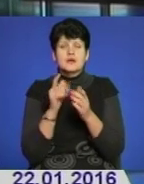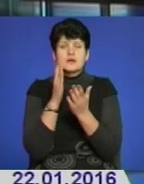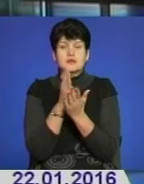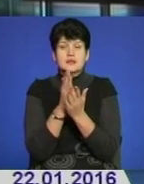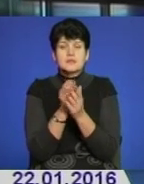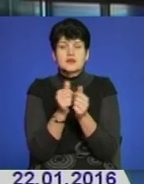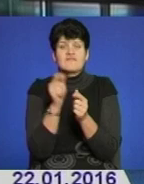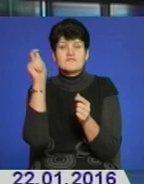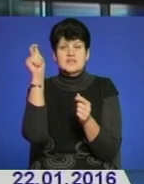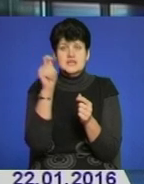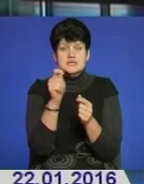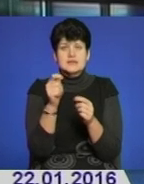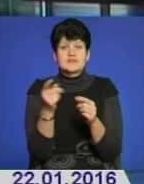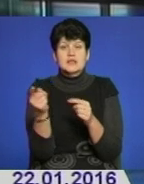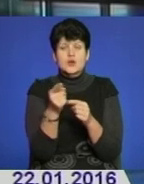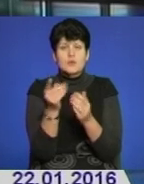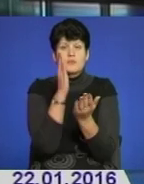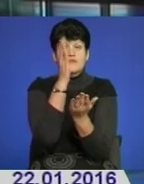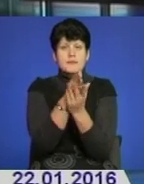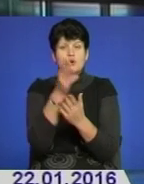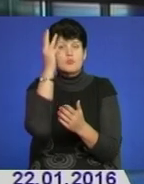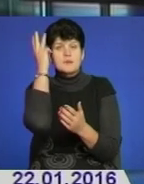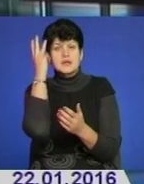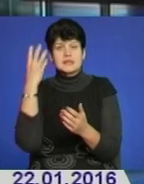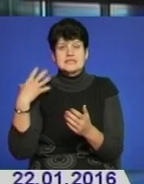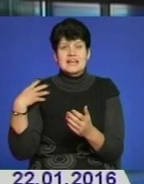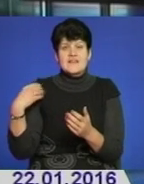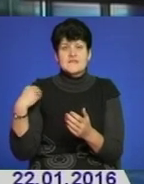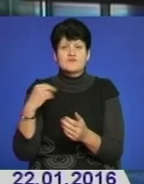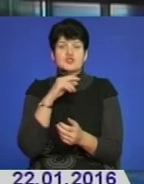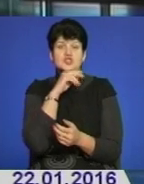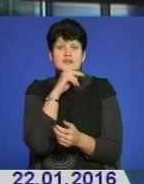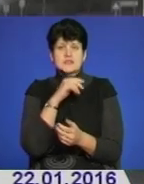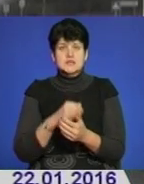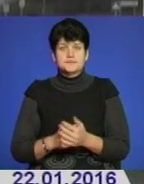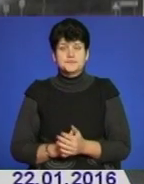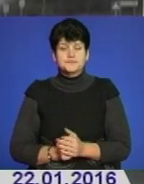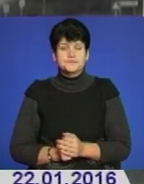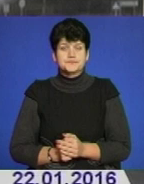при в'їзді з Тернополя у напрямку Хмельницького, Львова та Чернівців.